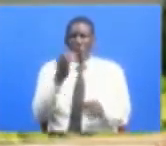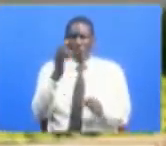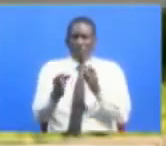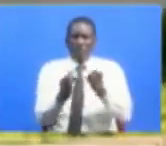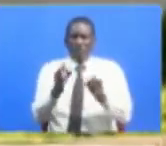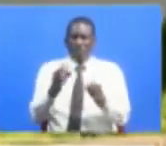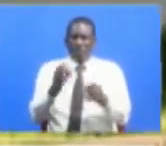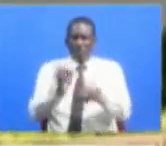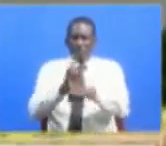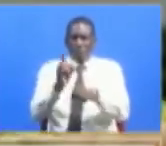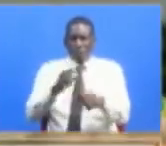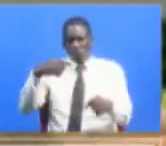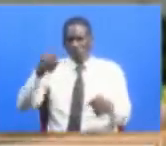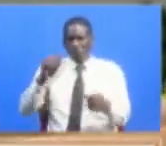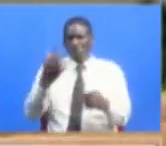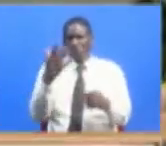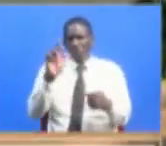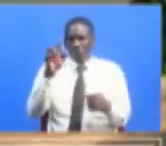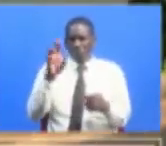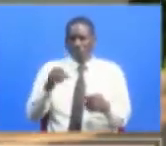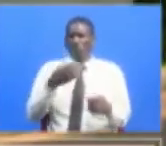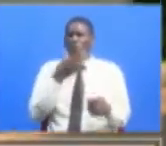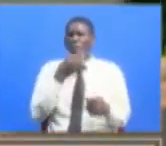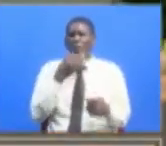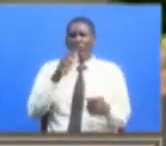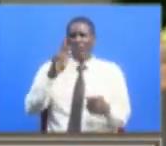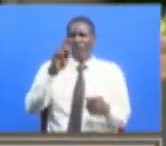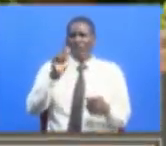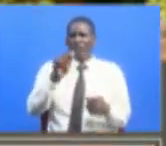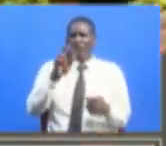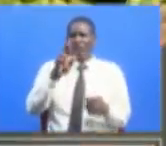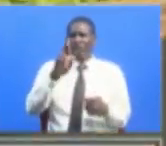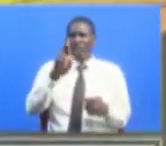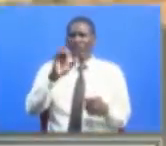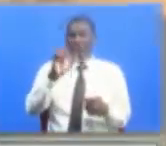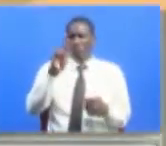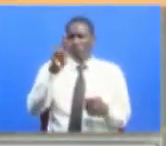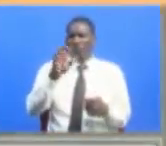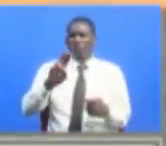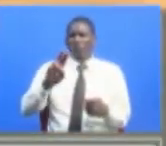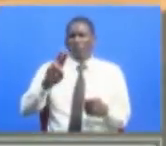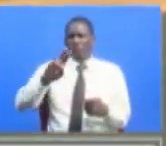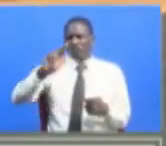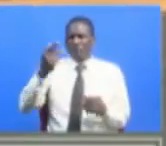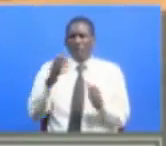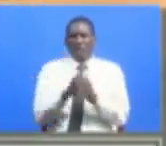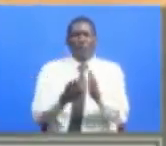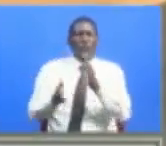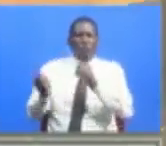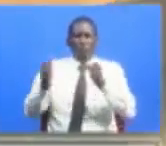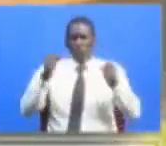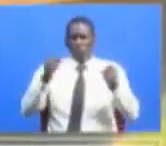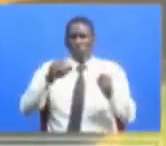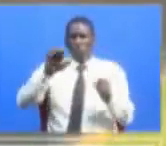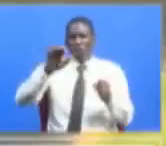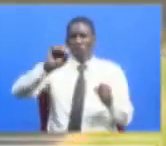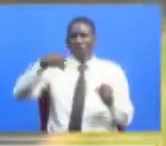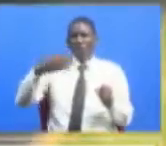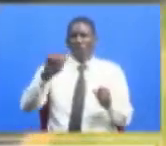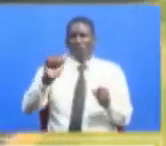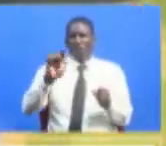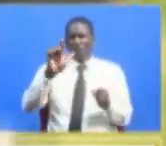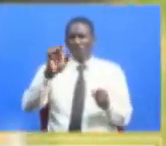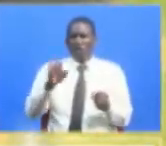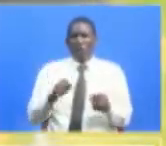45 kung'aa kilomita 5 kwa wanaume. Kariuki Mbugwa alikuwa wa pili, na aliyekuwa bingwa mtetezi Saleh Mohabisher akaridhika